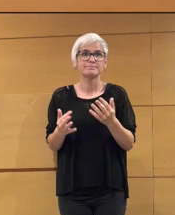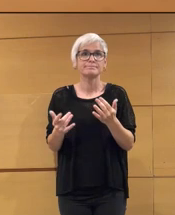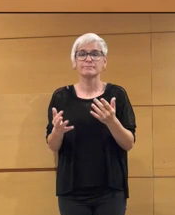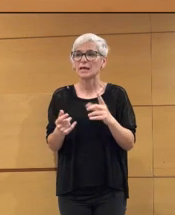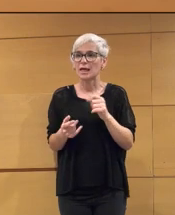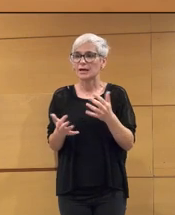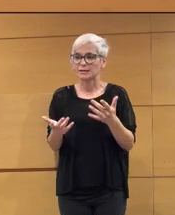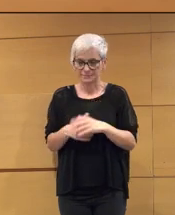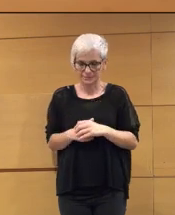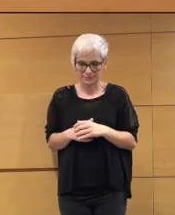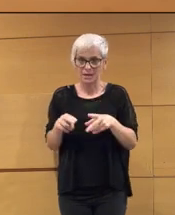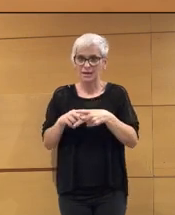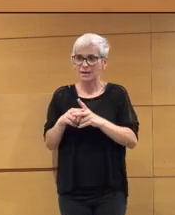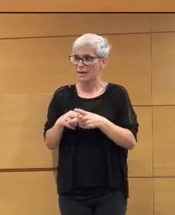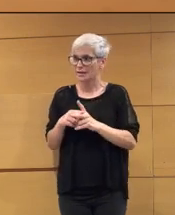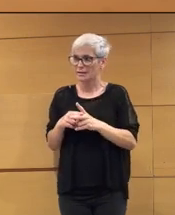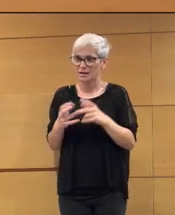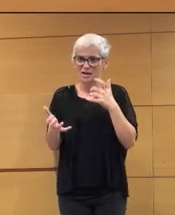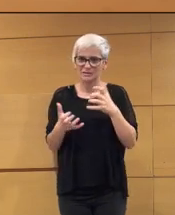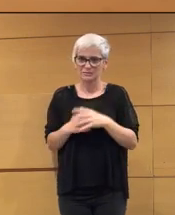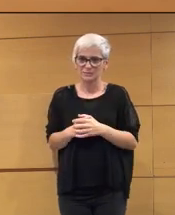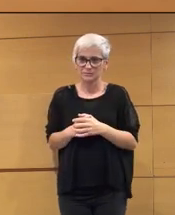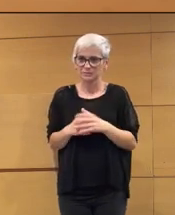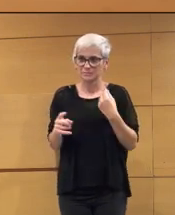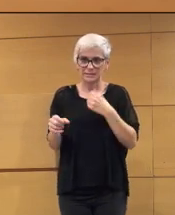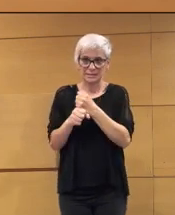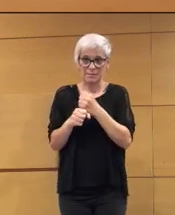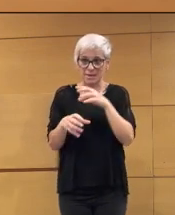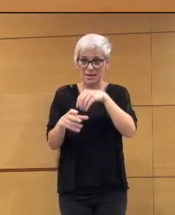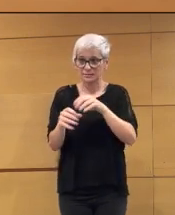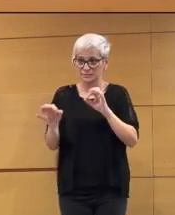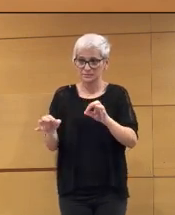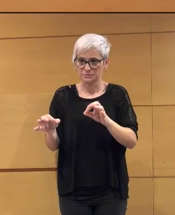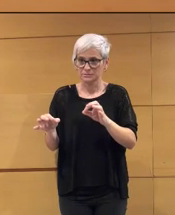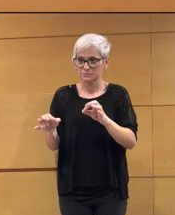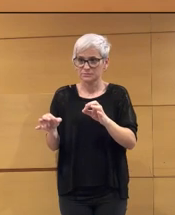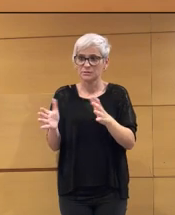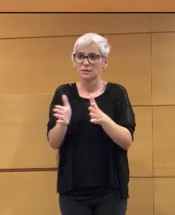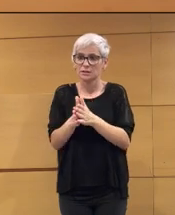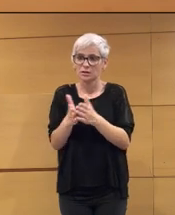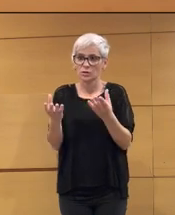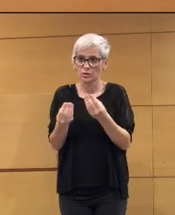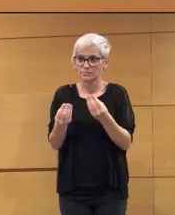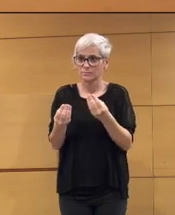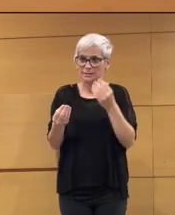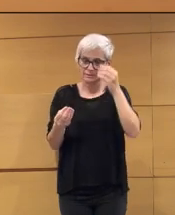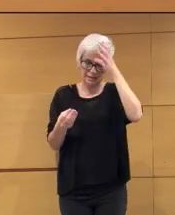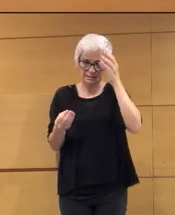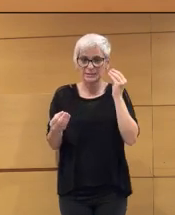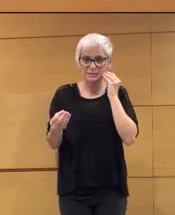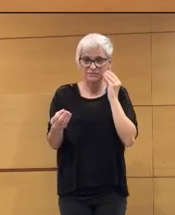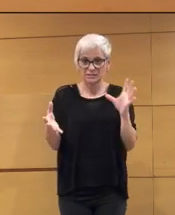la AI Act, que s'està treballant, no? en com a nivell d'intel·ligència artificial